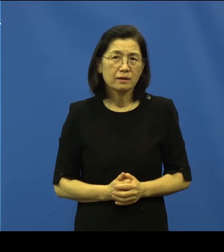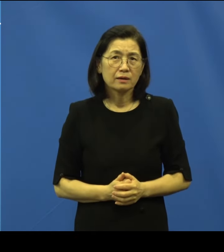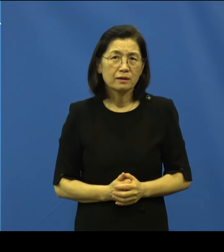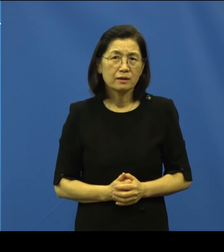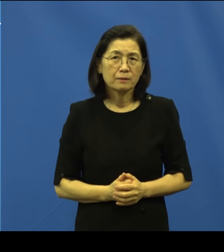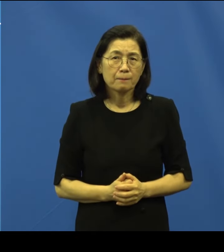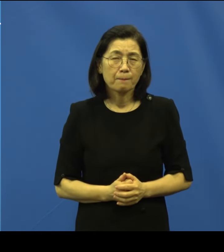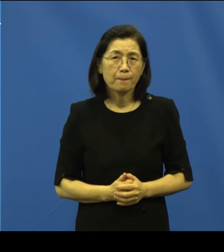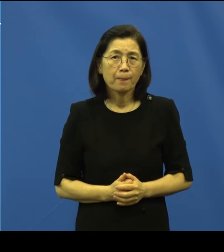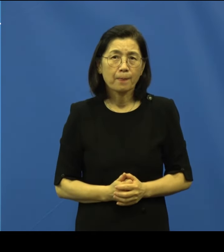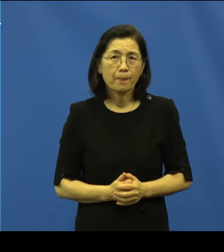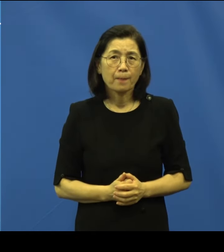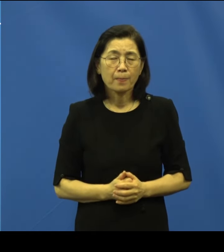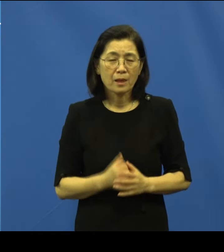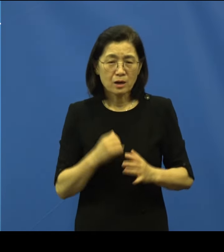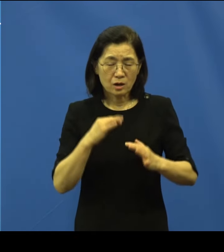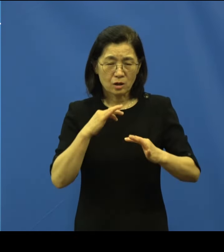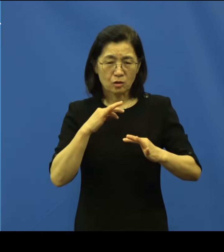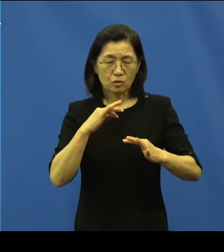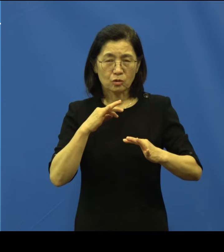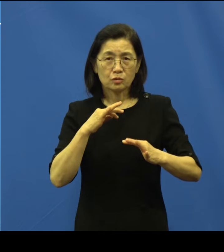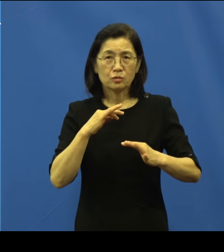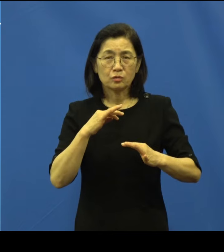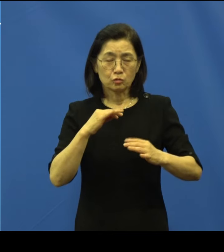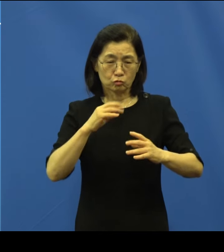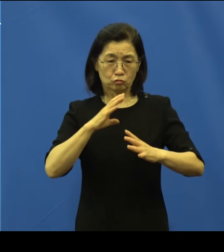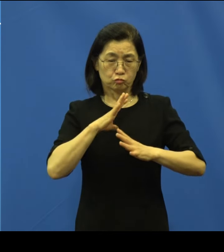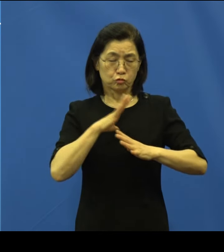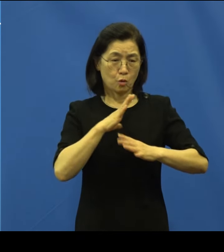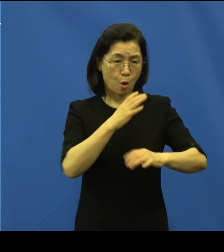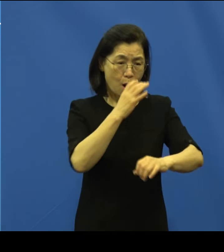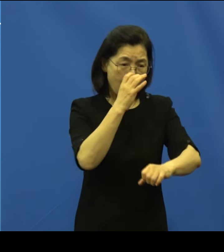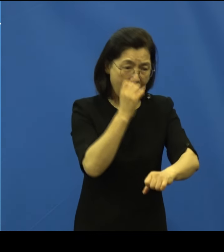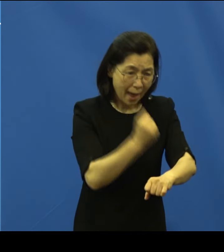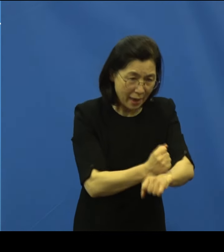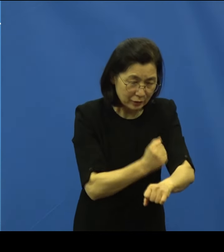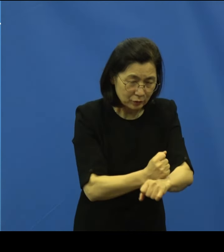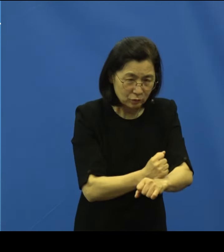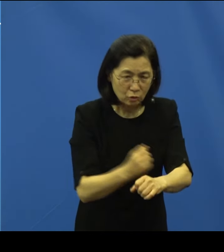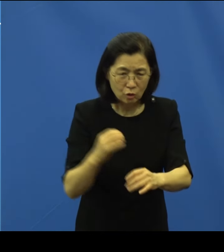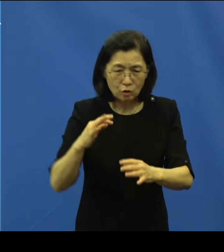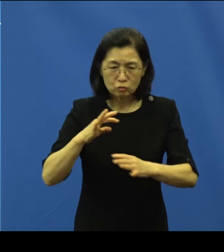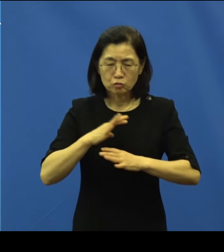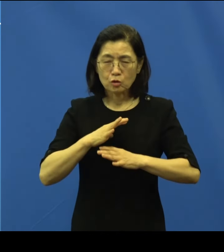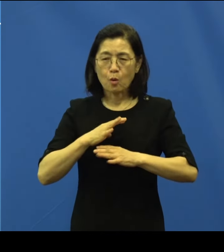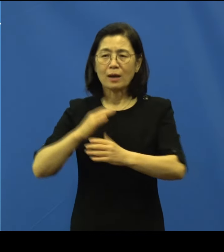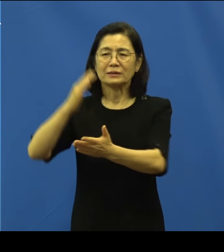두려워해야 할 것과 두려워하지 말아야 할 것을 구분하지 못하는 거예요. 이게 심각한 겁니다.